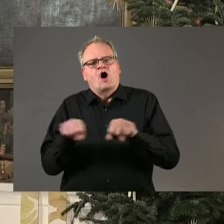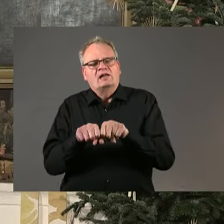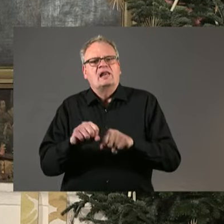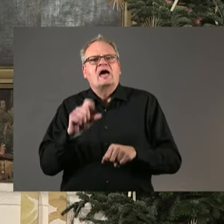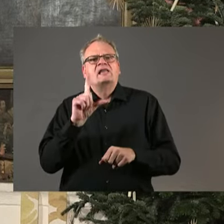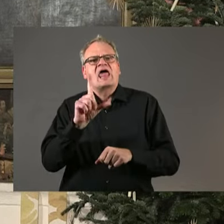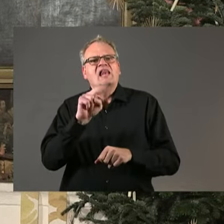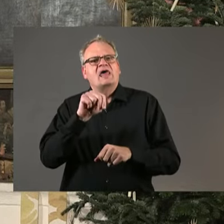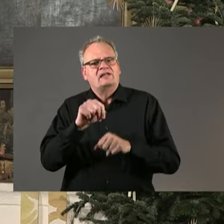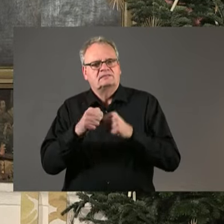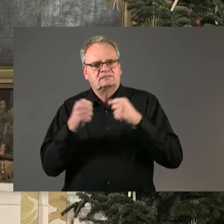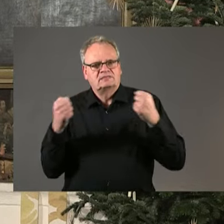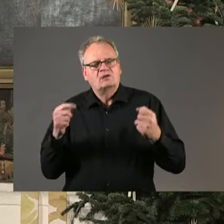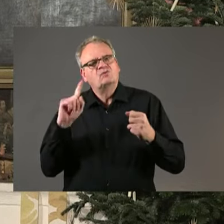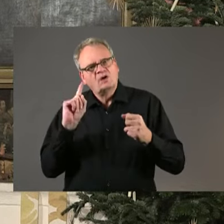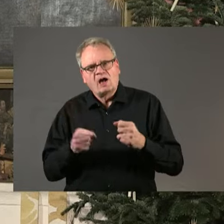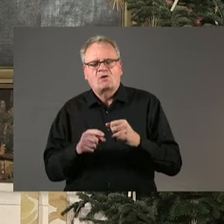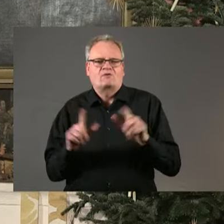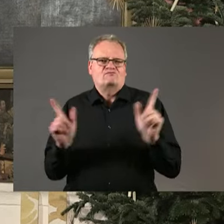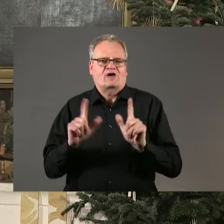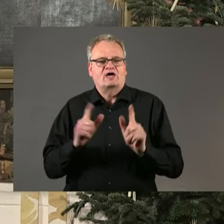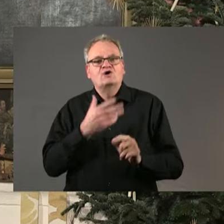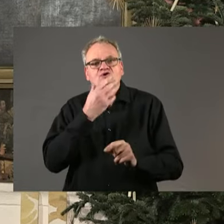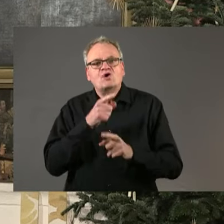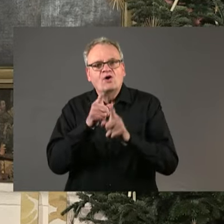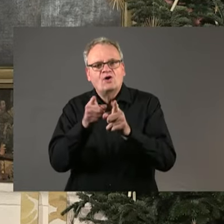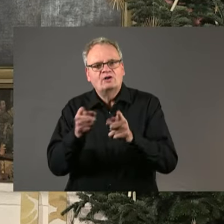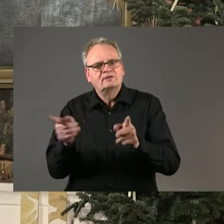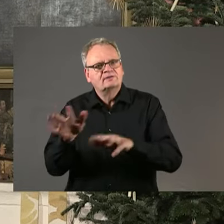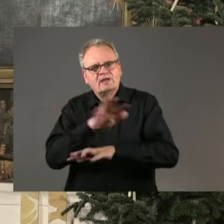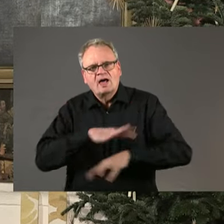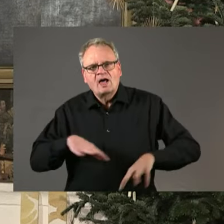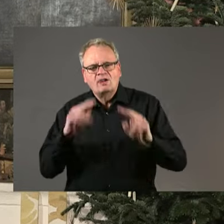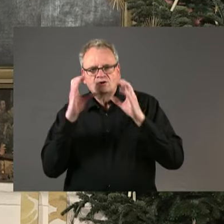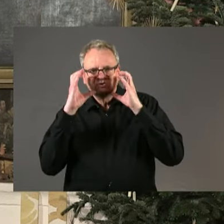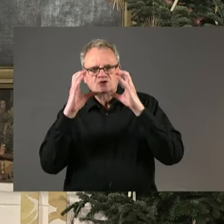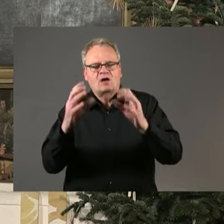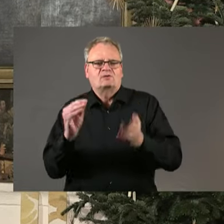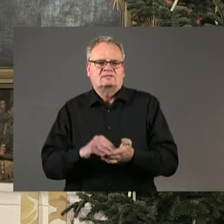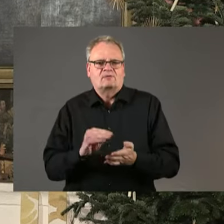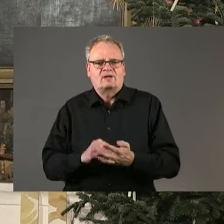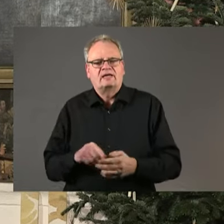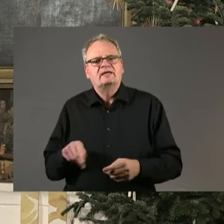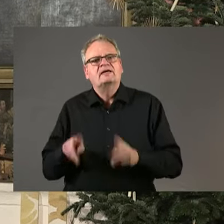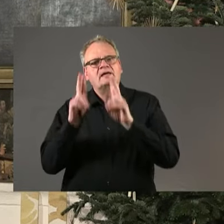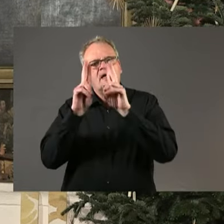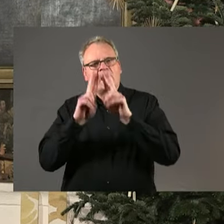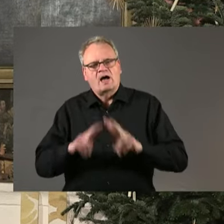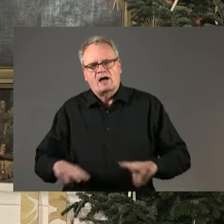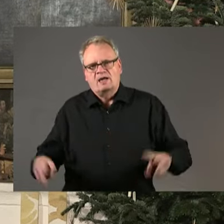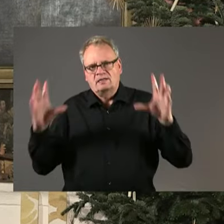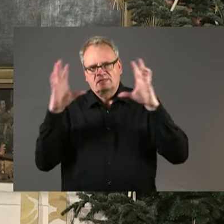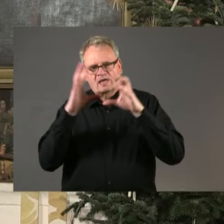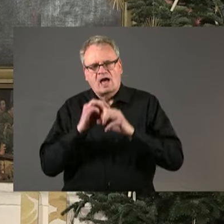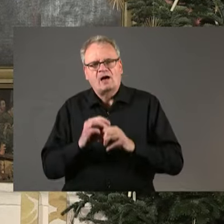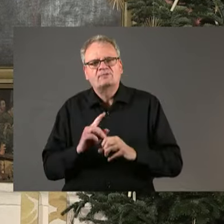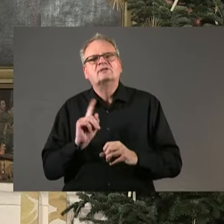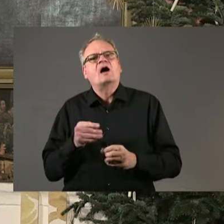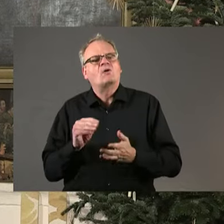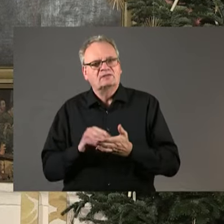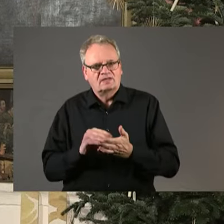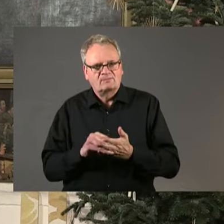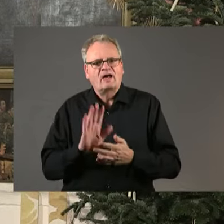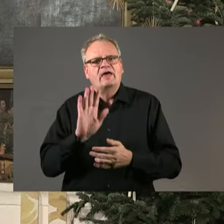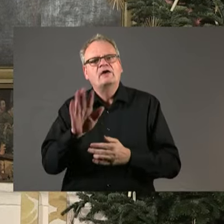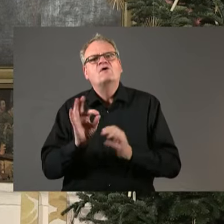man mit uns feiern. Schön, dass ihr dabei seid. Auch am Heiligen Abend nehmen wir das in unseren Gottesdienst mit auf, was